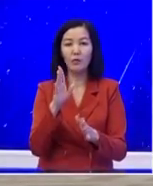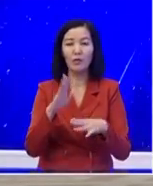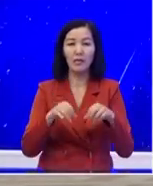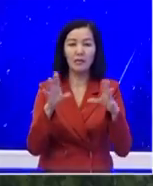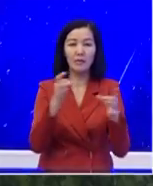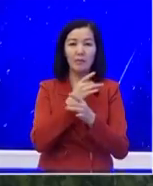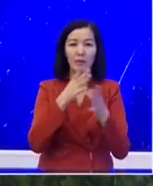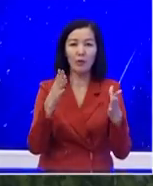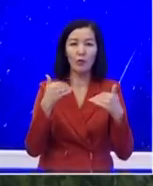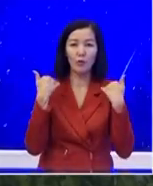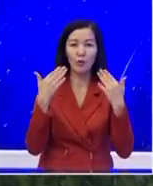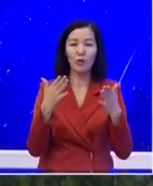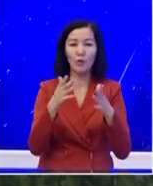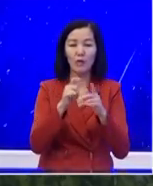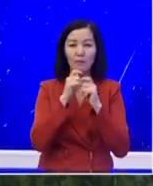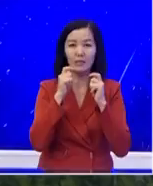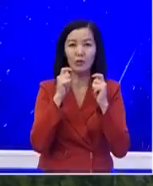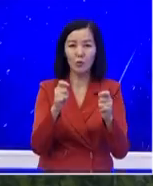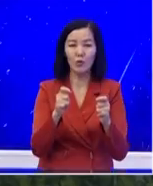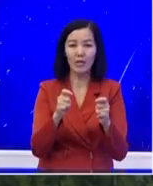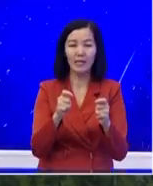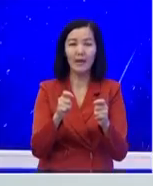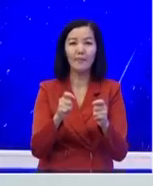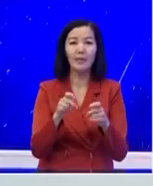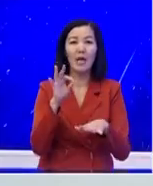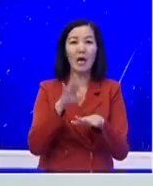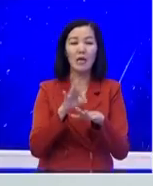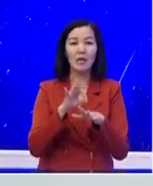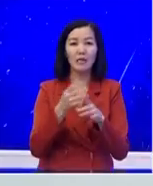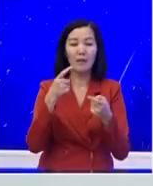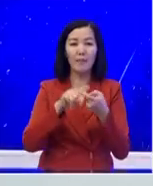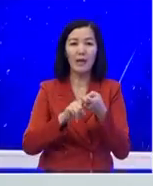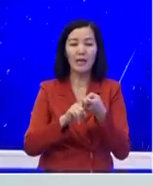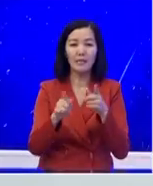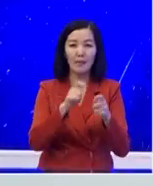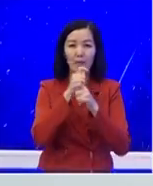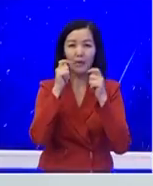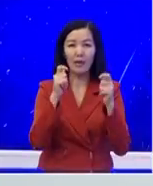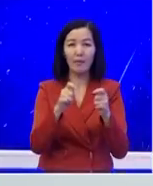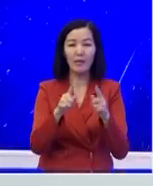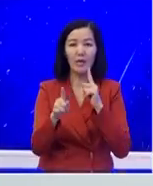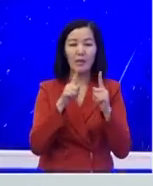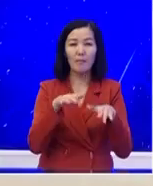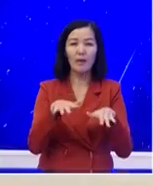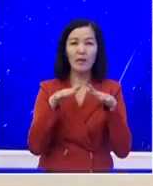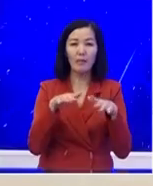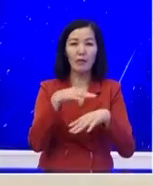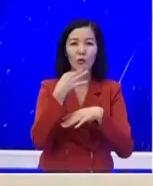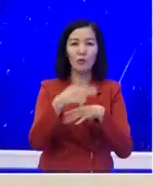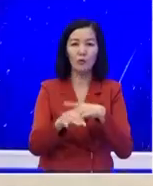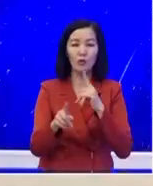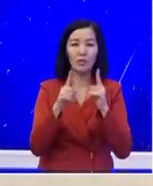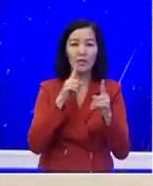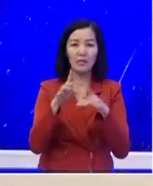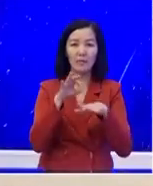кәсіби мерекелеріне орай құттықтау лебізін жолдады. Карантинге байланысты марапаттау рәсімі парламенттің күзгі сессиясы барысында